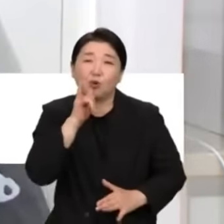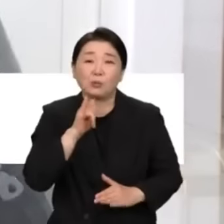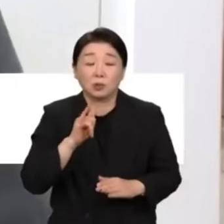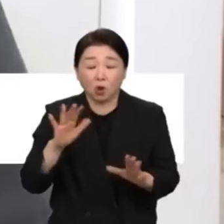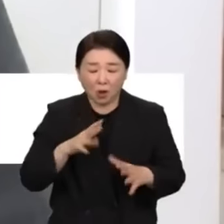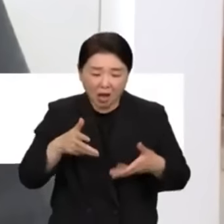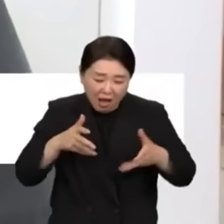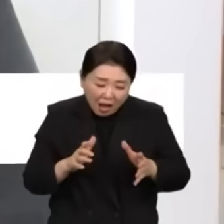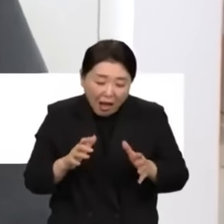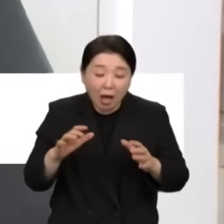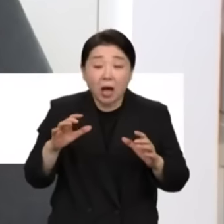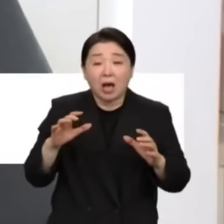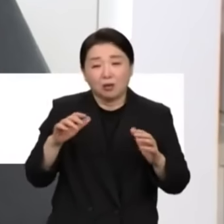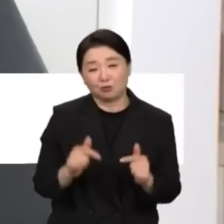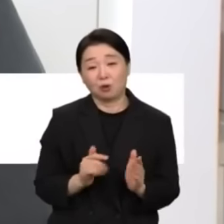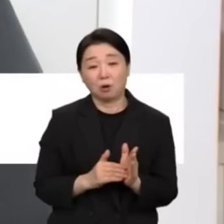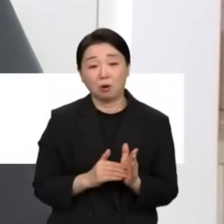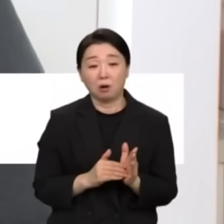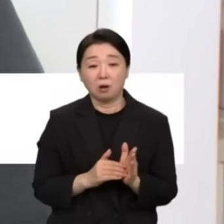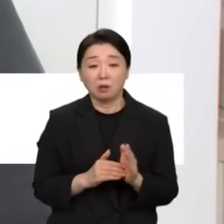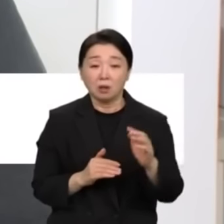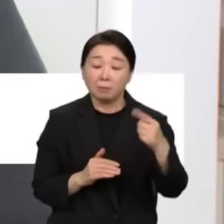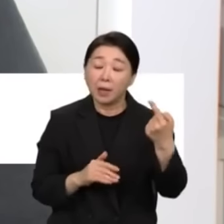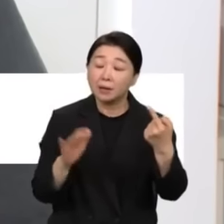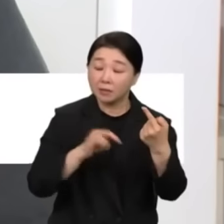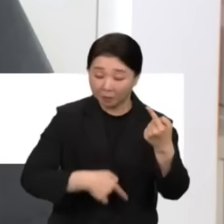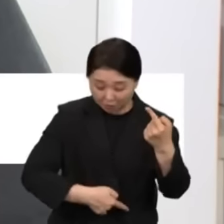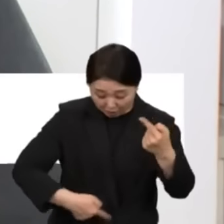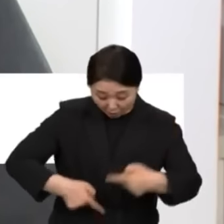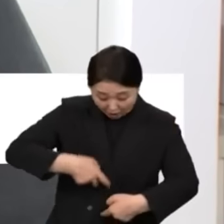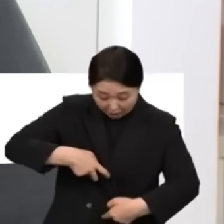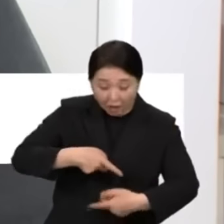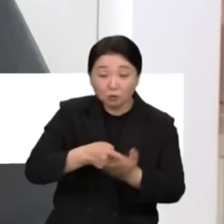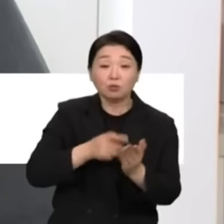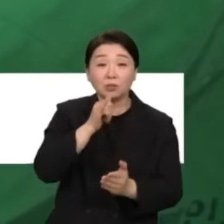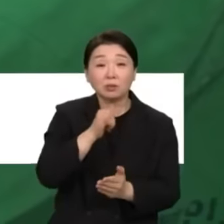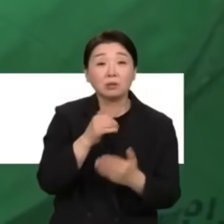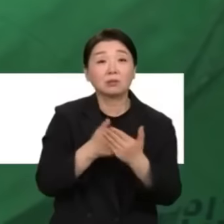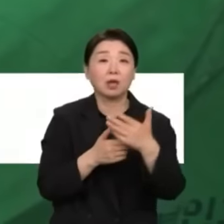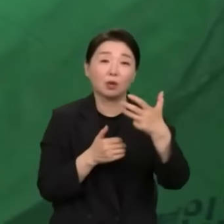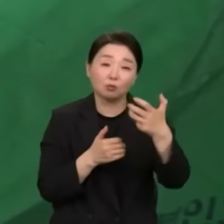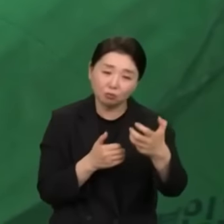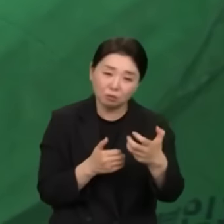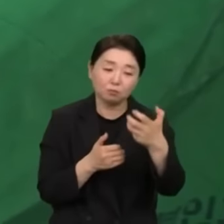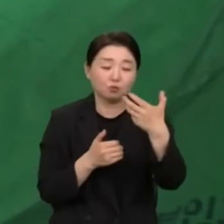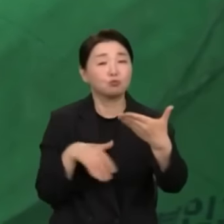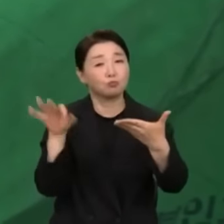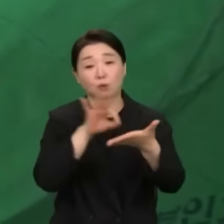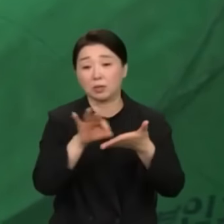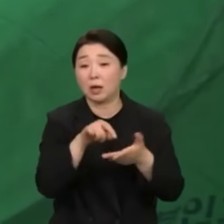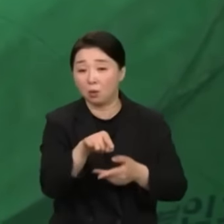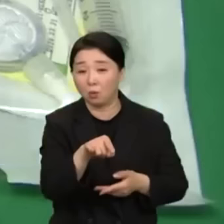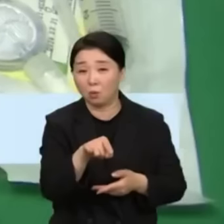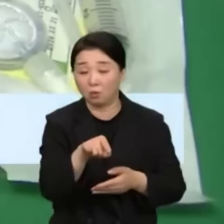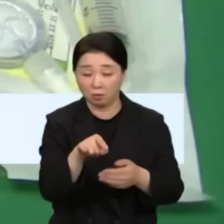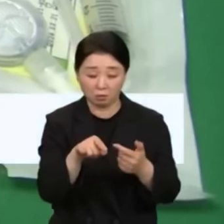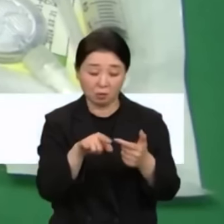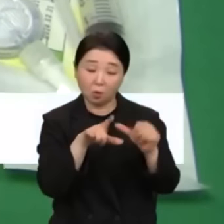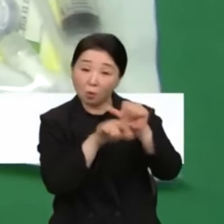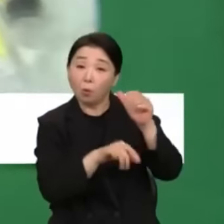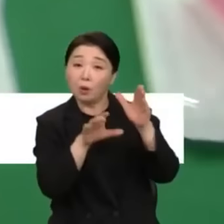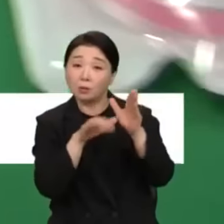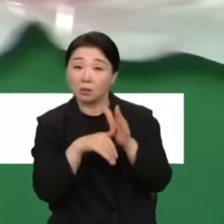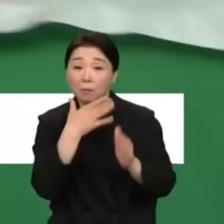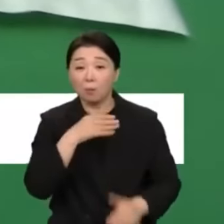줄어드니까 100명이 제왕절개한다 그러면 거의 한 98%에서 99%. 그런데 지난달 보건복지부는